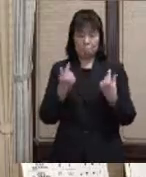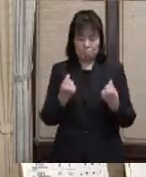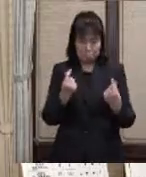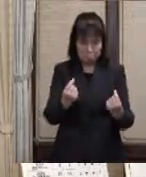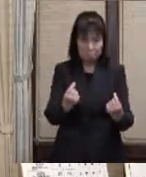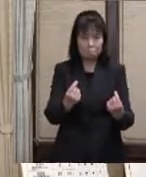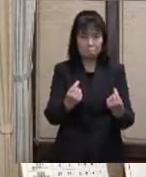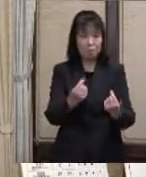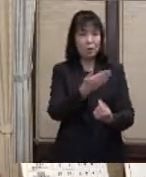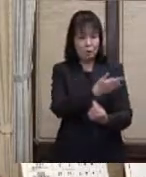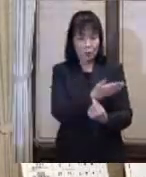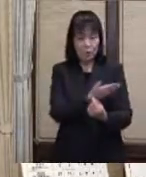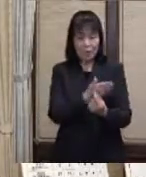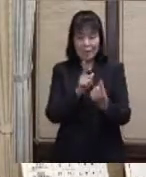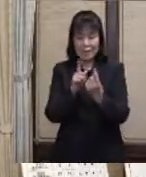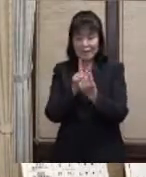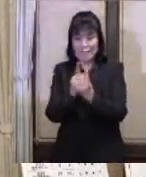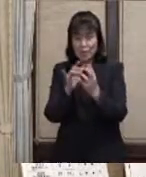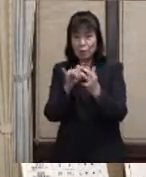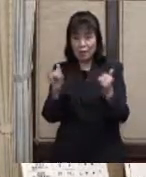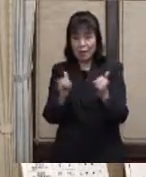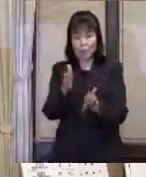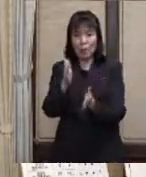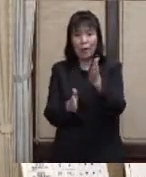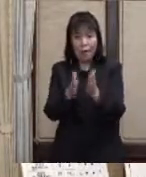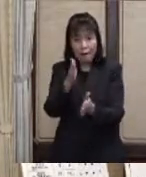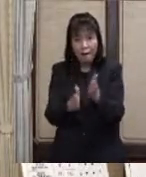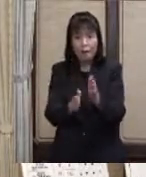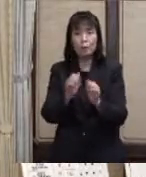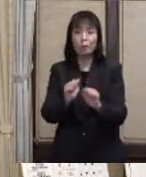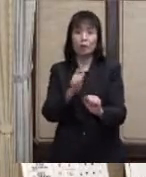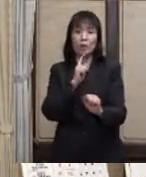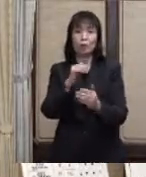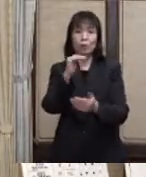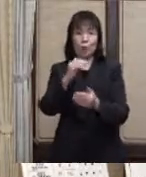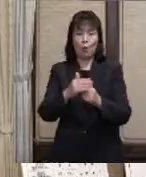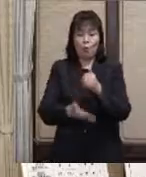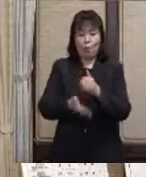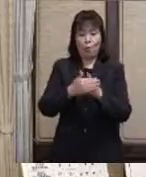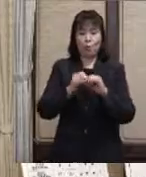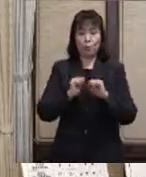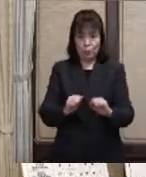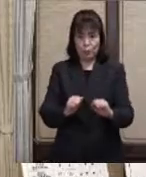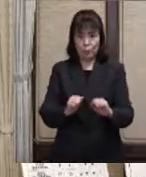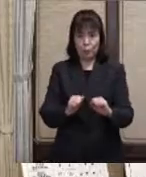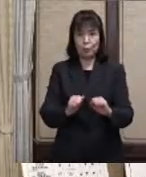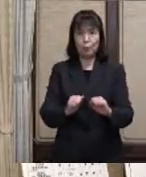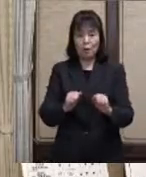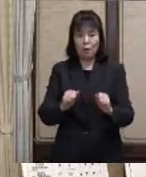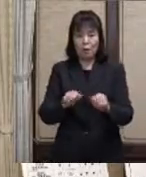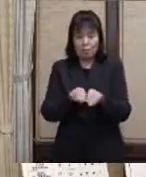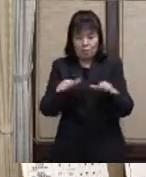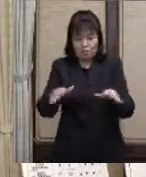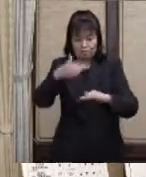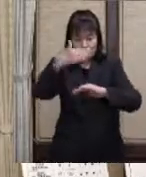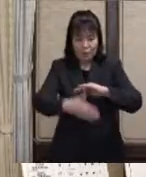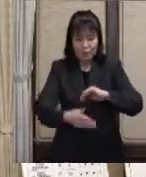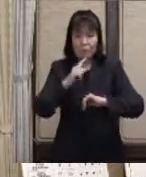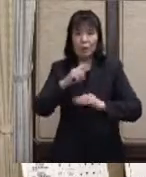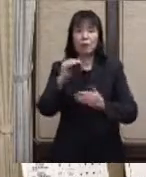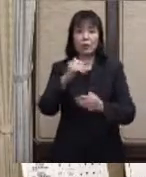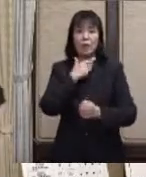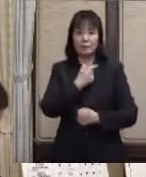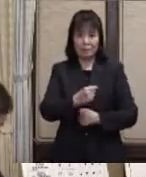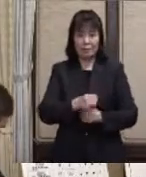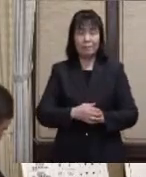とここの接触者のケア、フォローをしていくということで、拡大を防ぐということになろうかと思